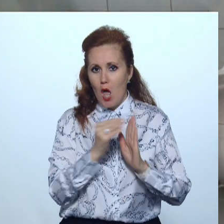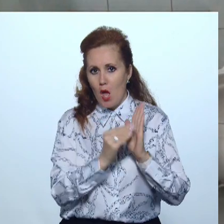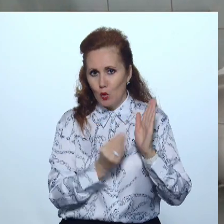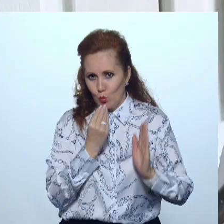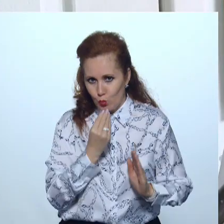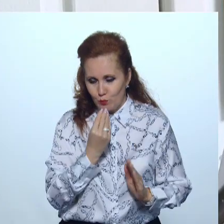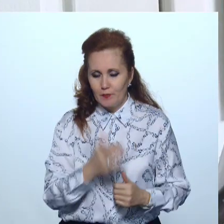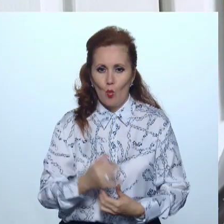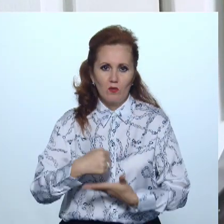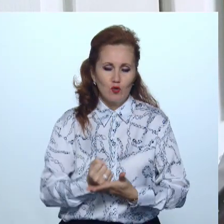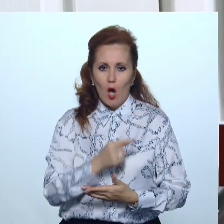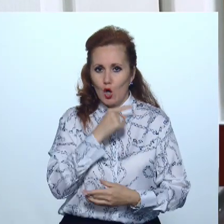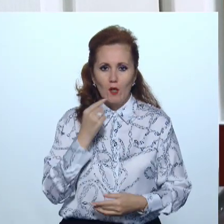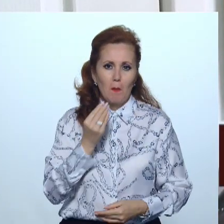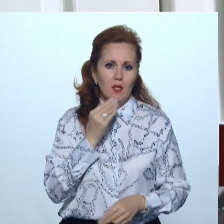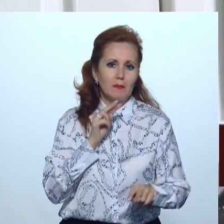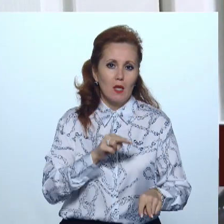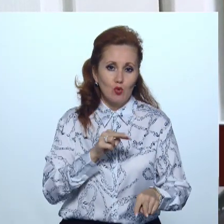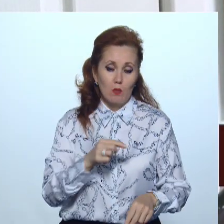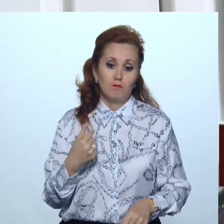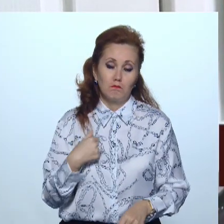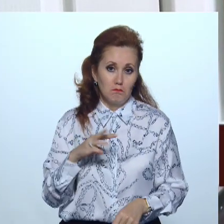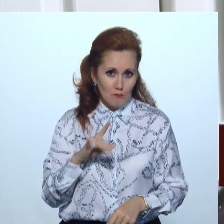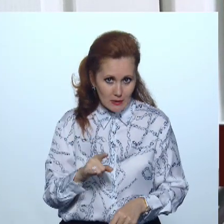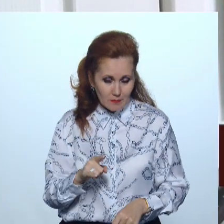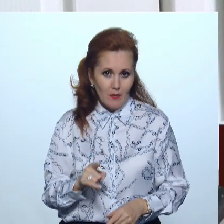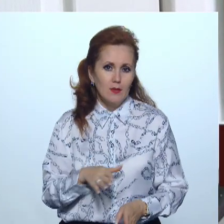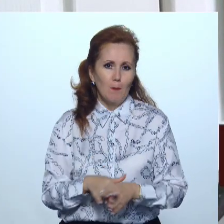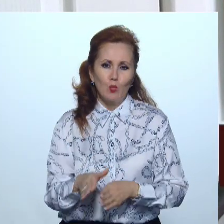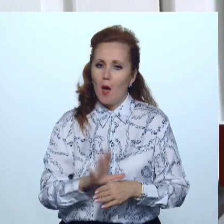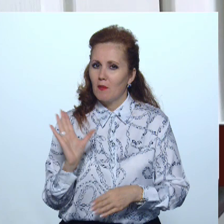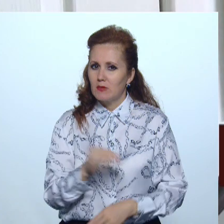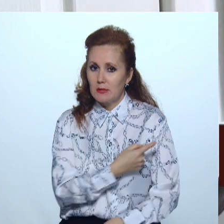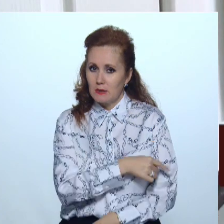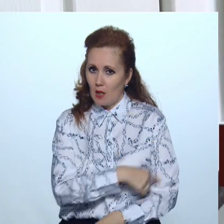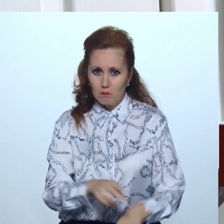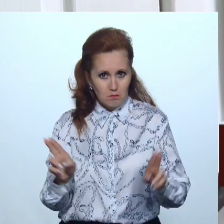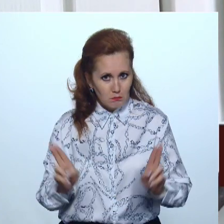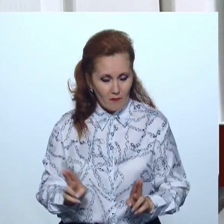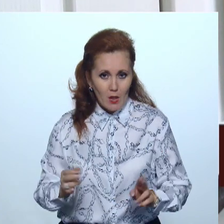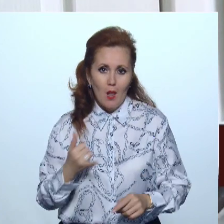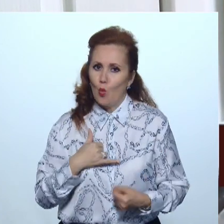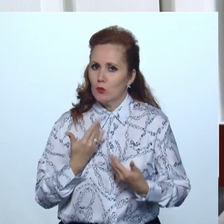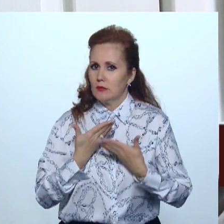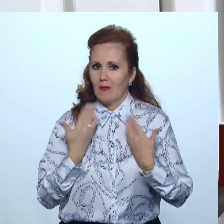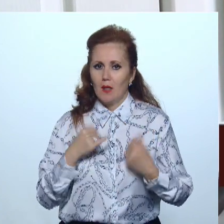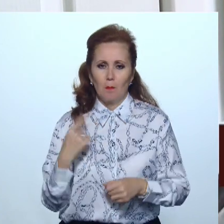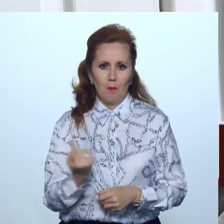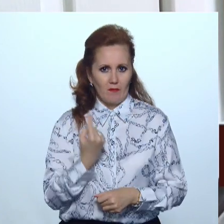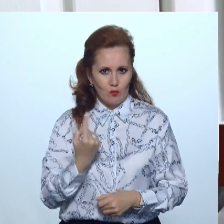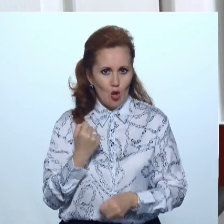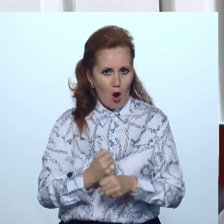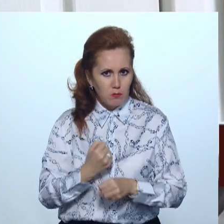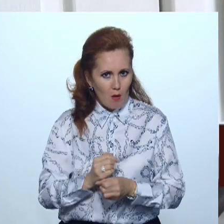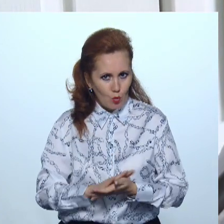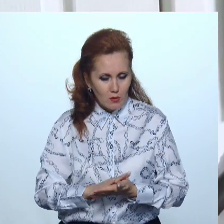Роспотребнадзором. Соответственно, мы за счет этого соблюдаем все санитарные правила, и у нас нет первичной